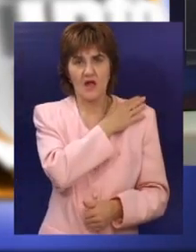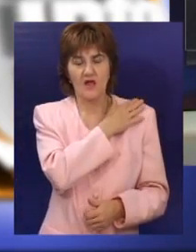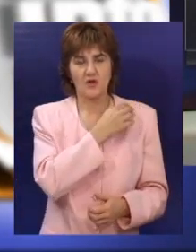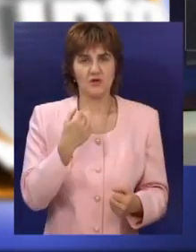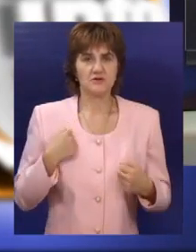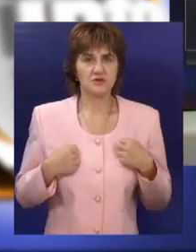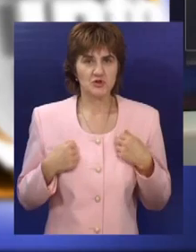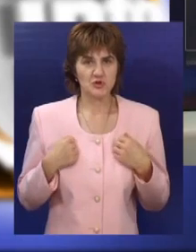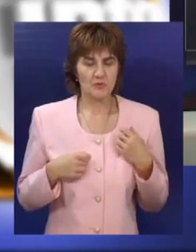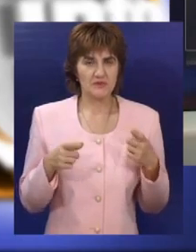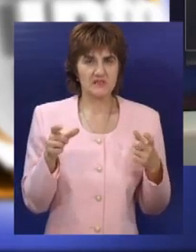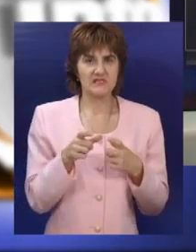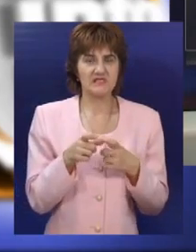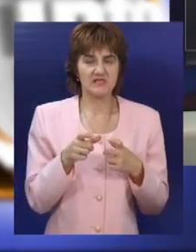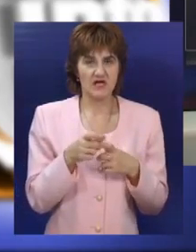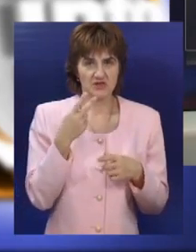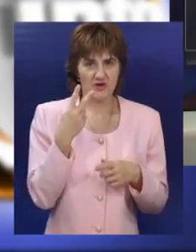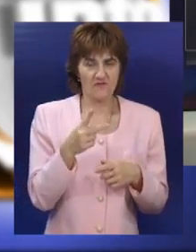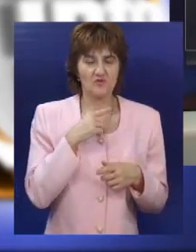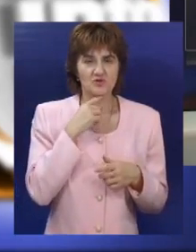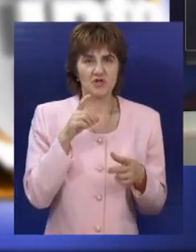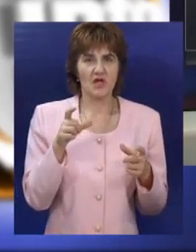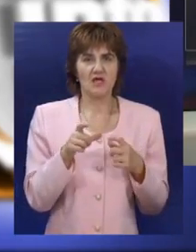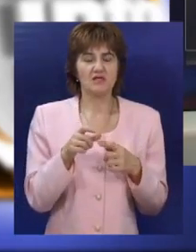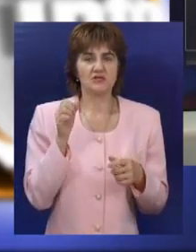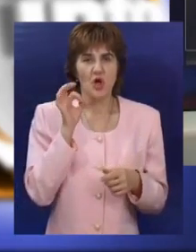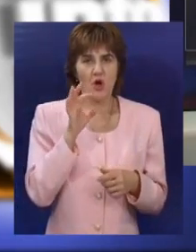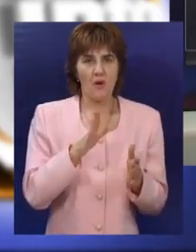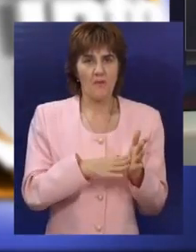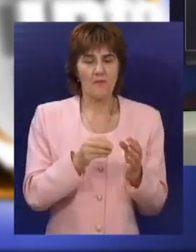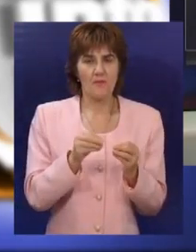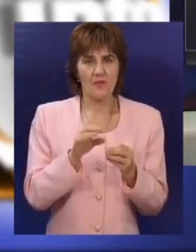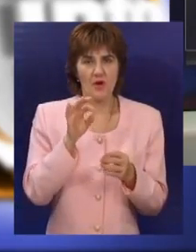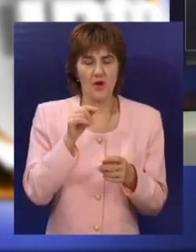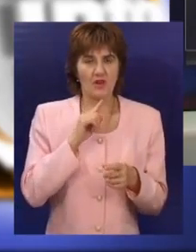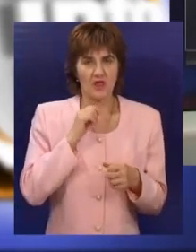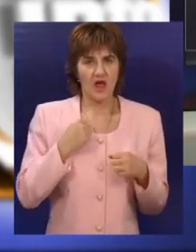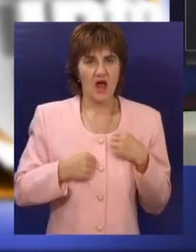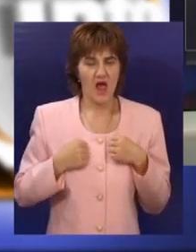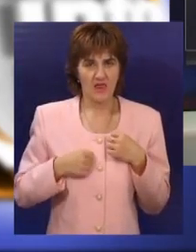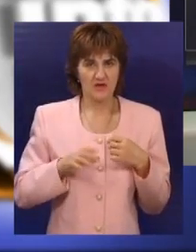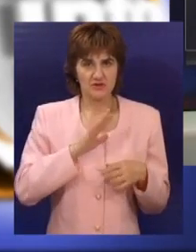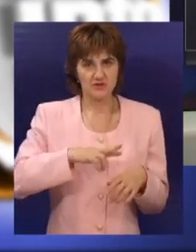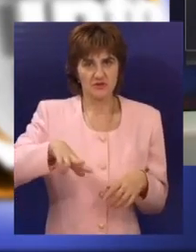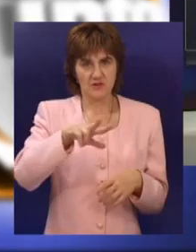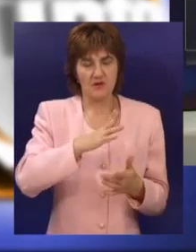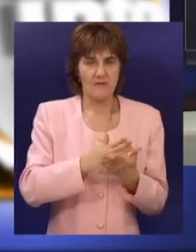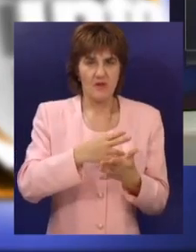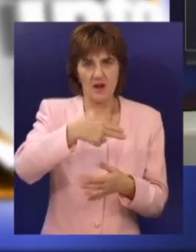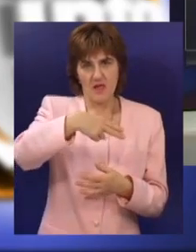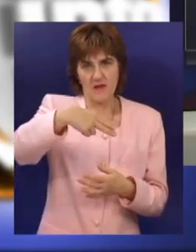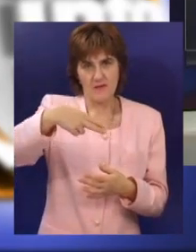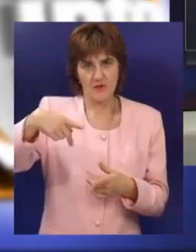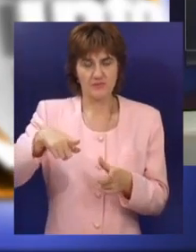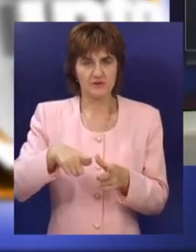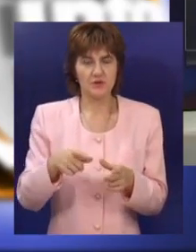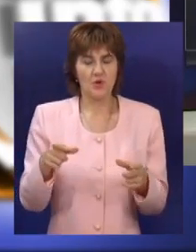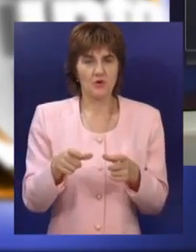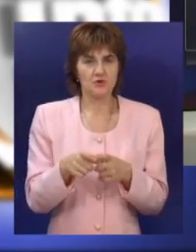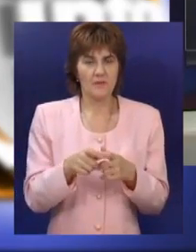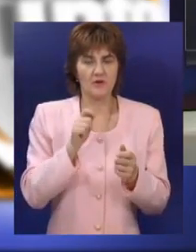Gradonačelnik Subotice Saša Vučinić, gradonačelnik Sombora Nemanja Delić i predsjednik opštine Kanjiža Mihalj Njilaš potpisali su